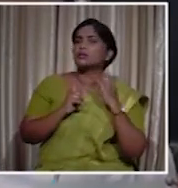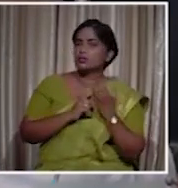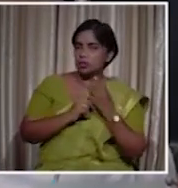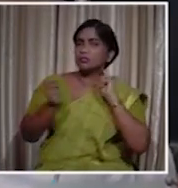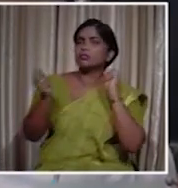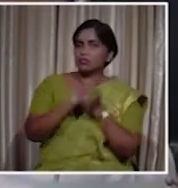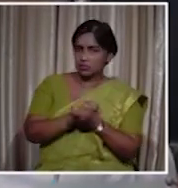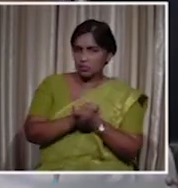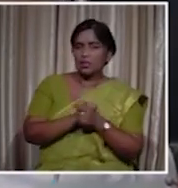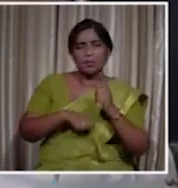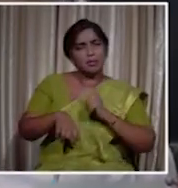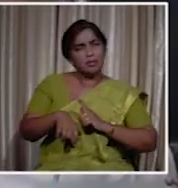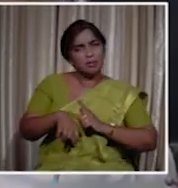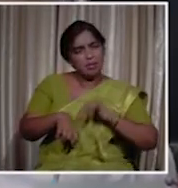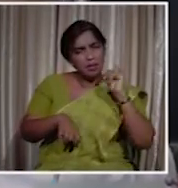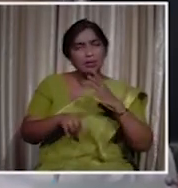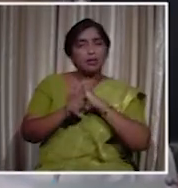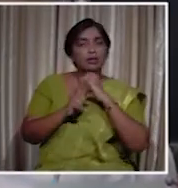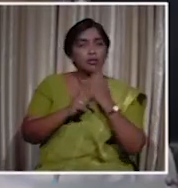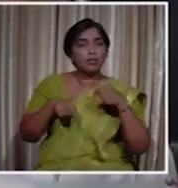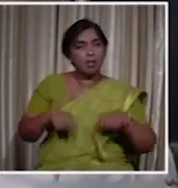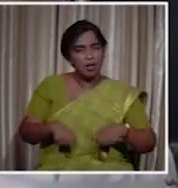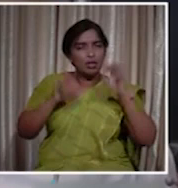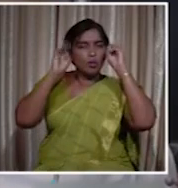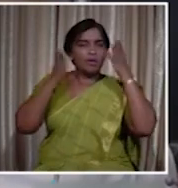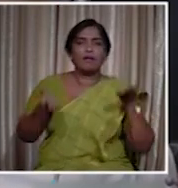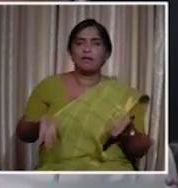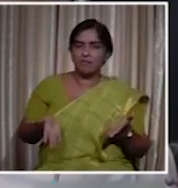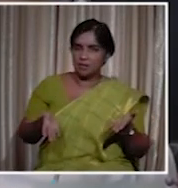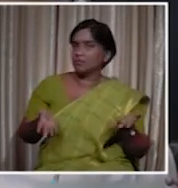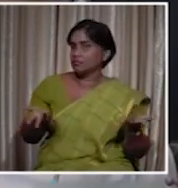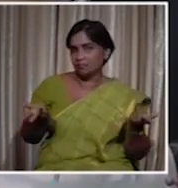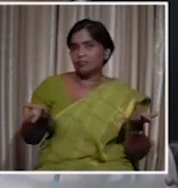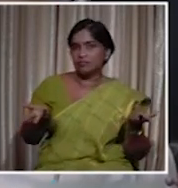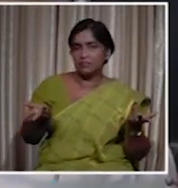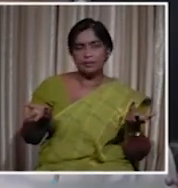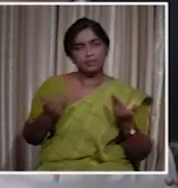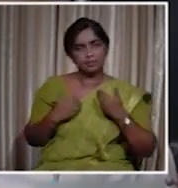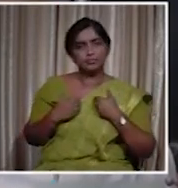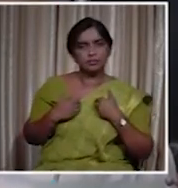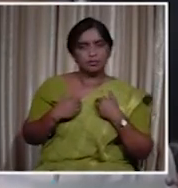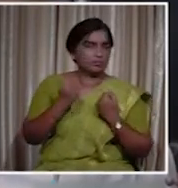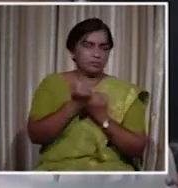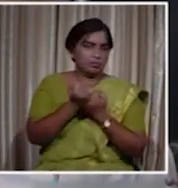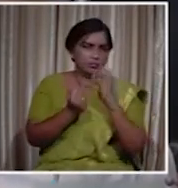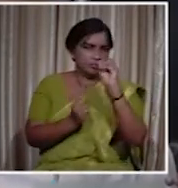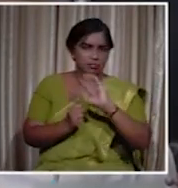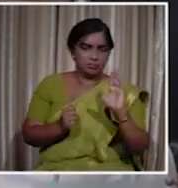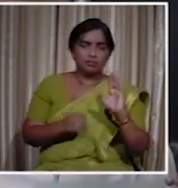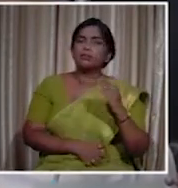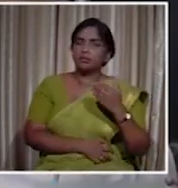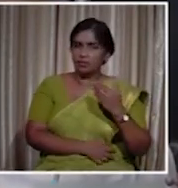වෙනස් කරමු. අවාසනාවන්තට ඒ සංස්කෘතිය අදත් තිබුණා උදේ. මං ඒකට මම මගේ සහයෝගය නැහැ. මම